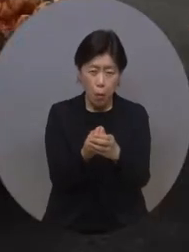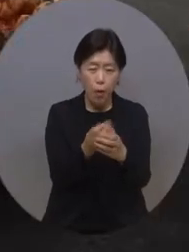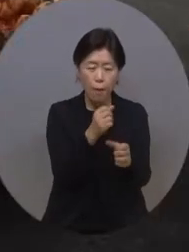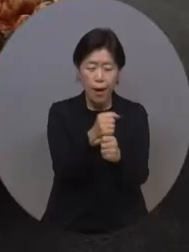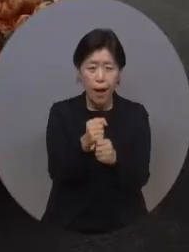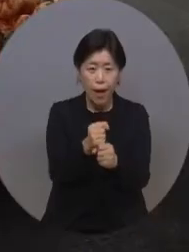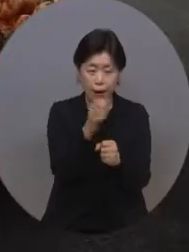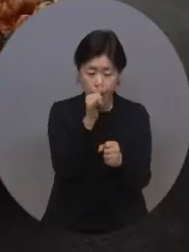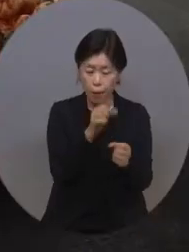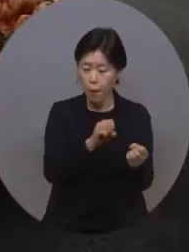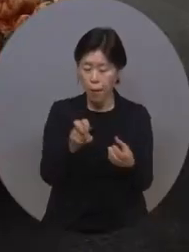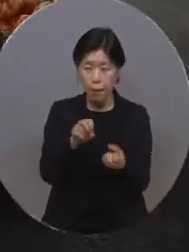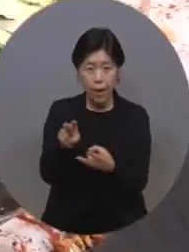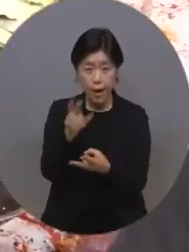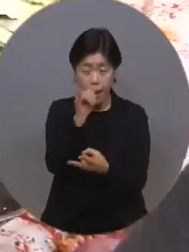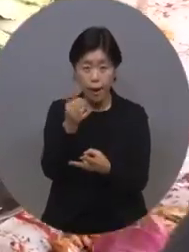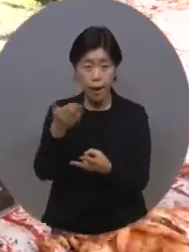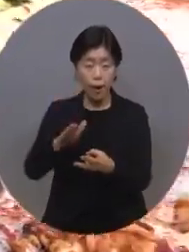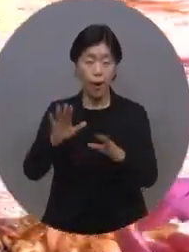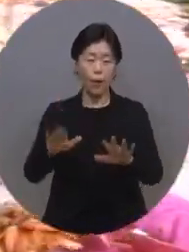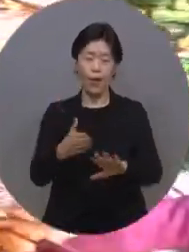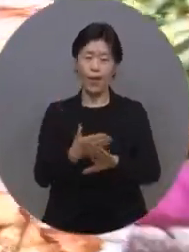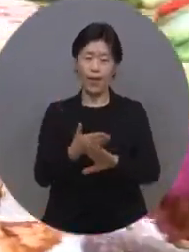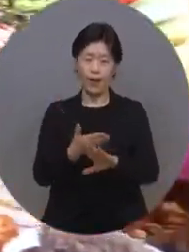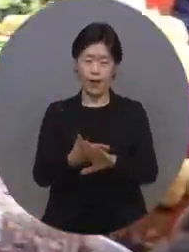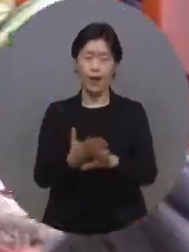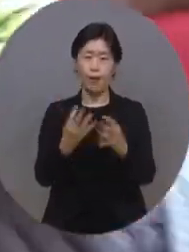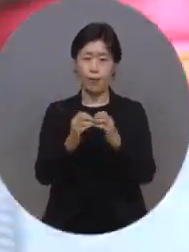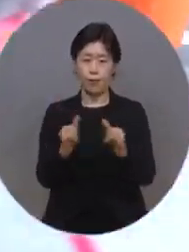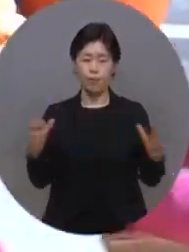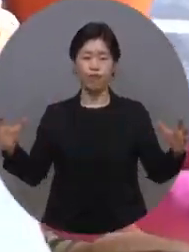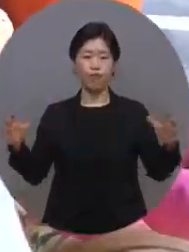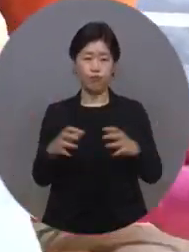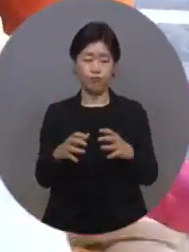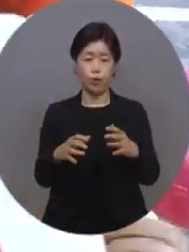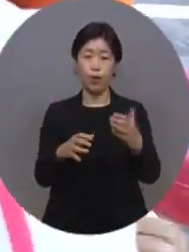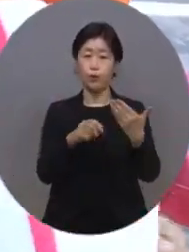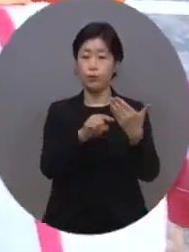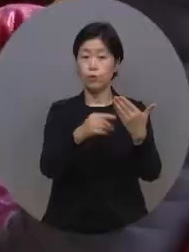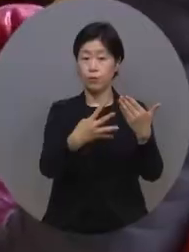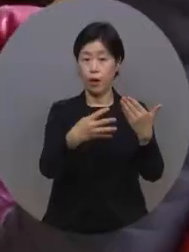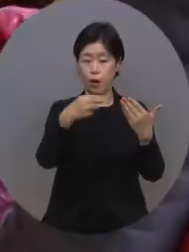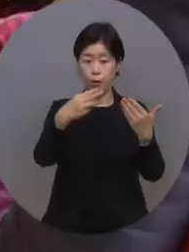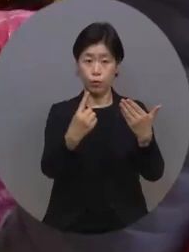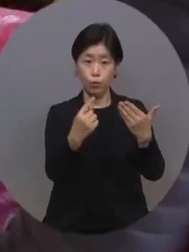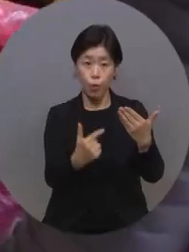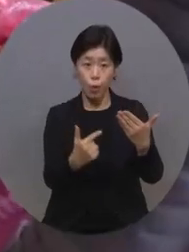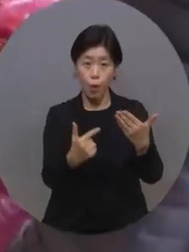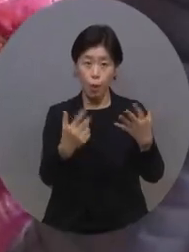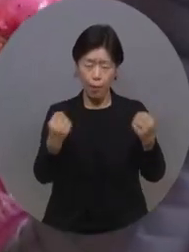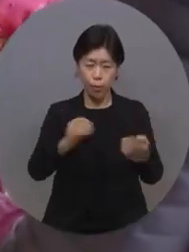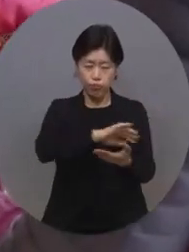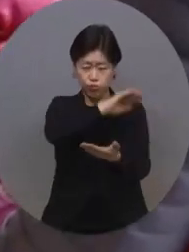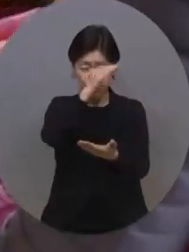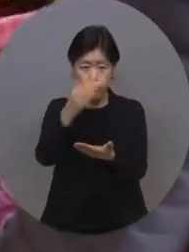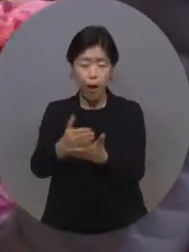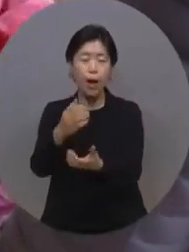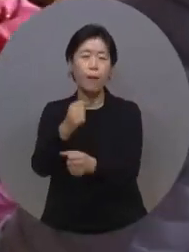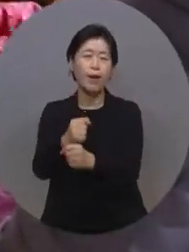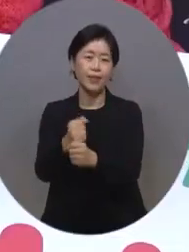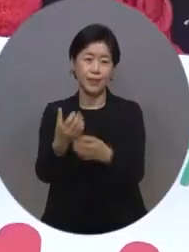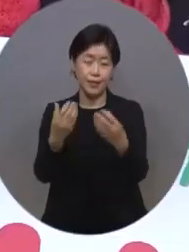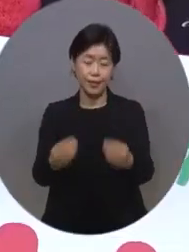가정에 택배로 발송했지만 올해는 대규모로 모여서 9.4톤의 김장을 진행했습니다. 김장 나눔 행사를 공동